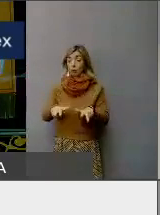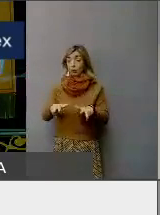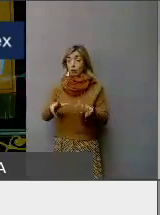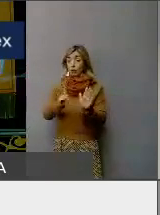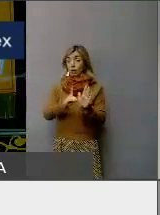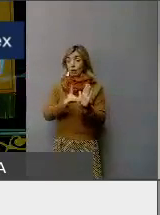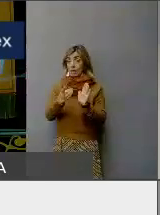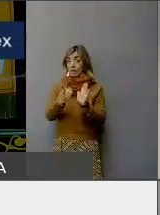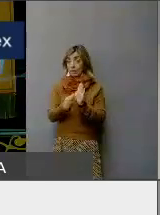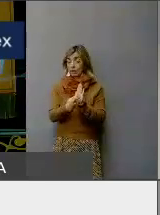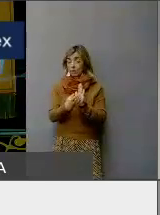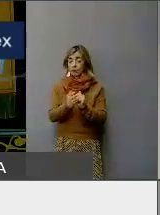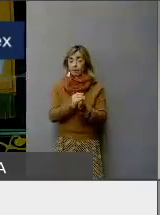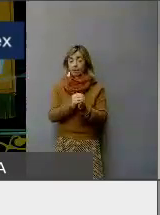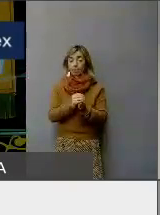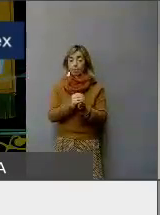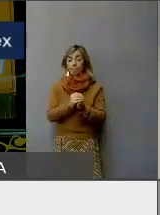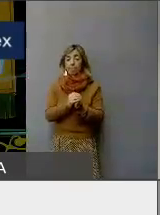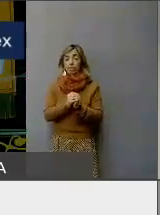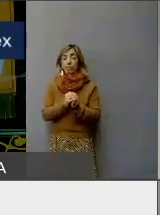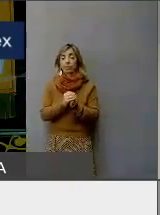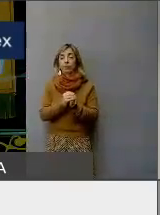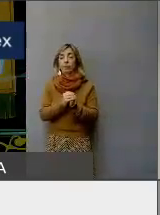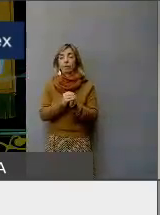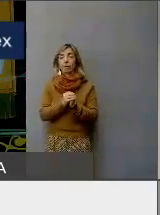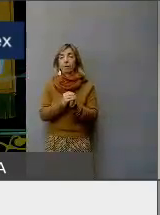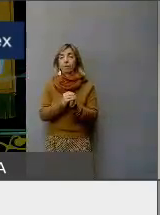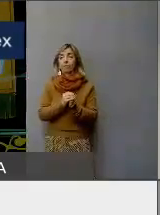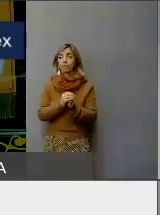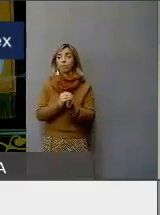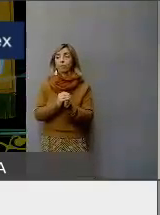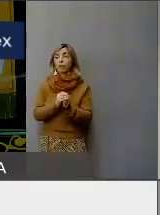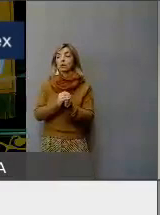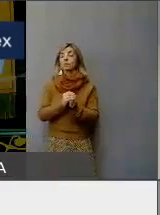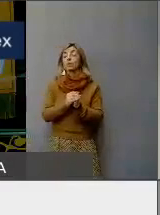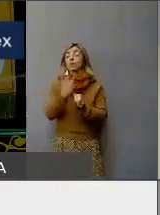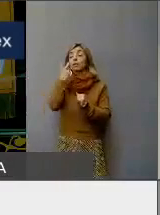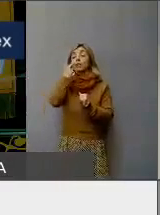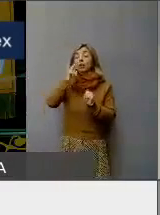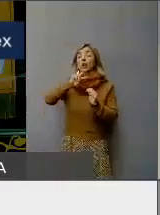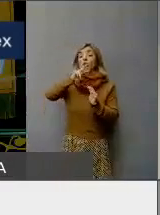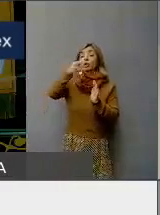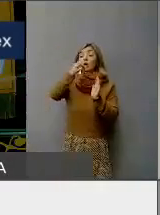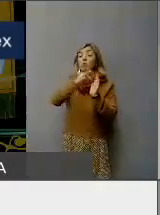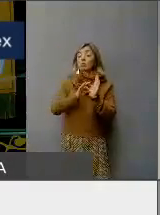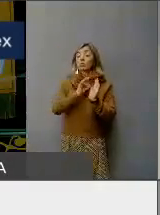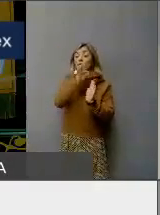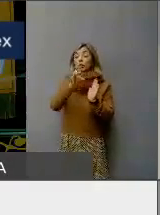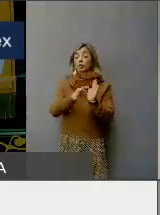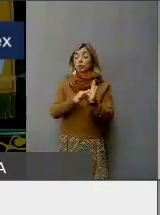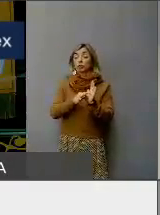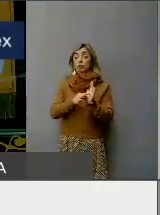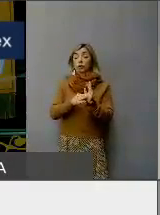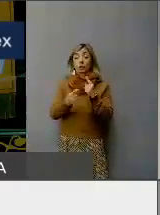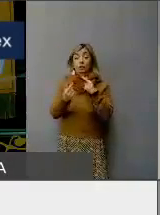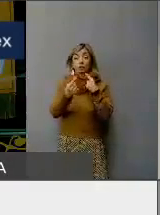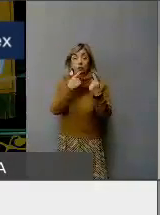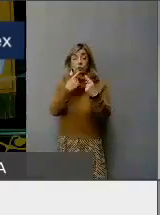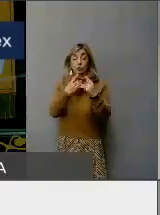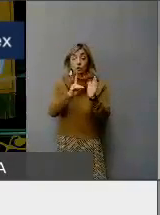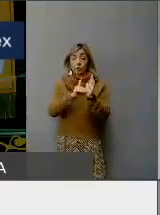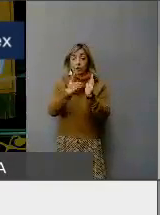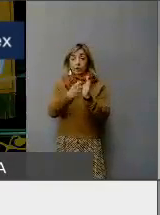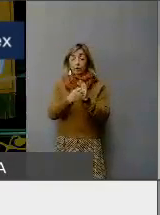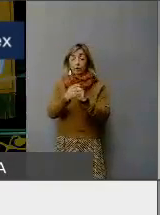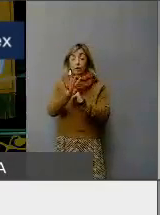delibera passiamo ora al secondo punto all'ordine del giorno del consiglio di euro in discussione la delibera 420